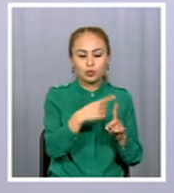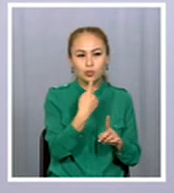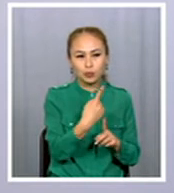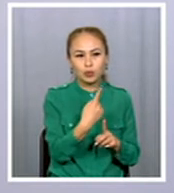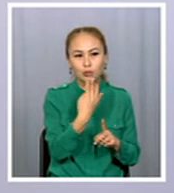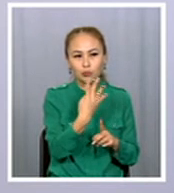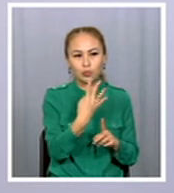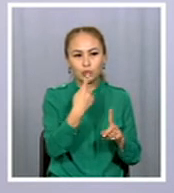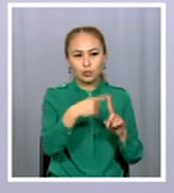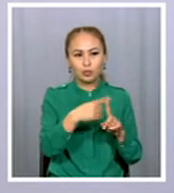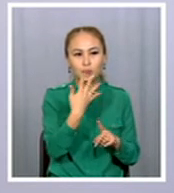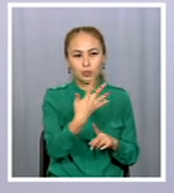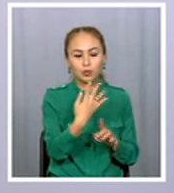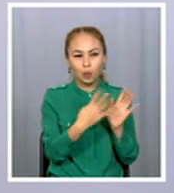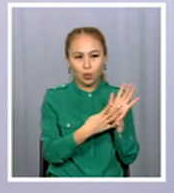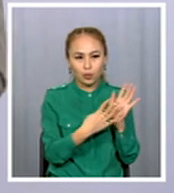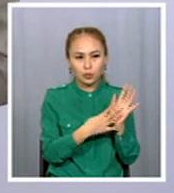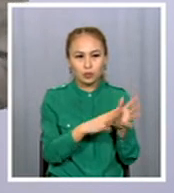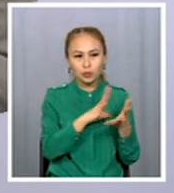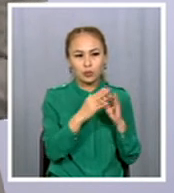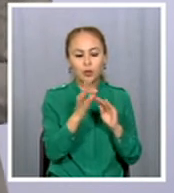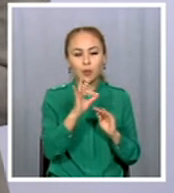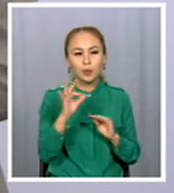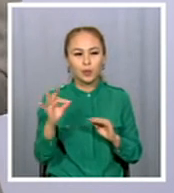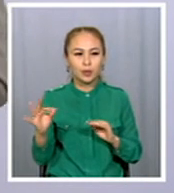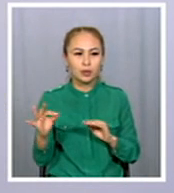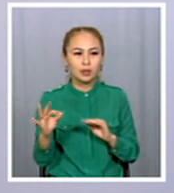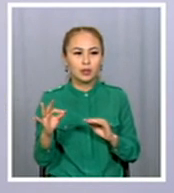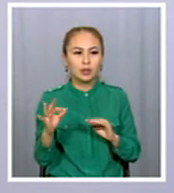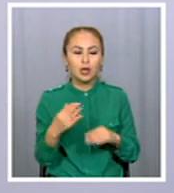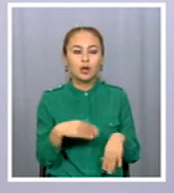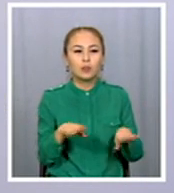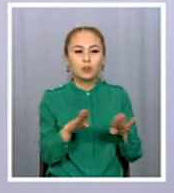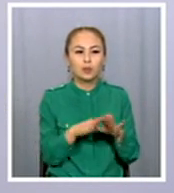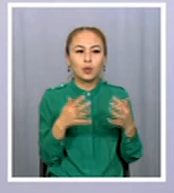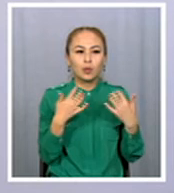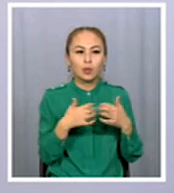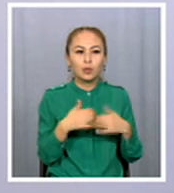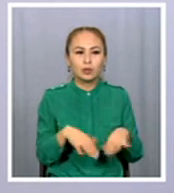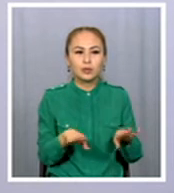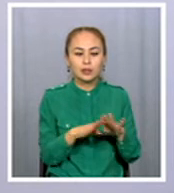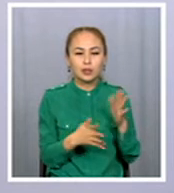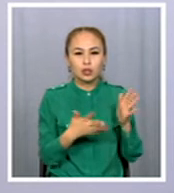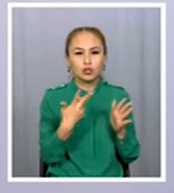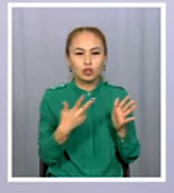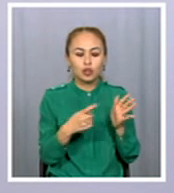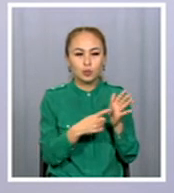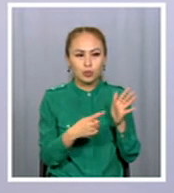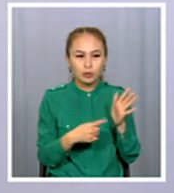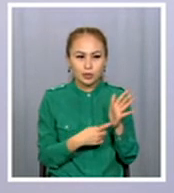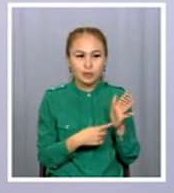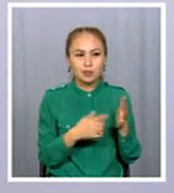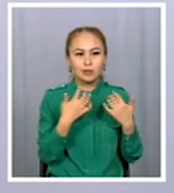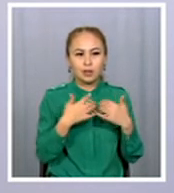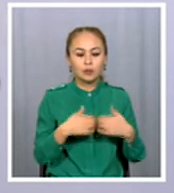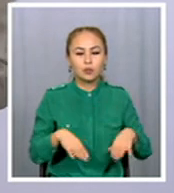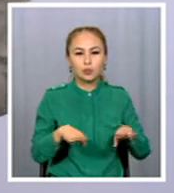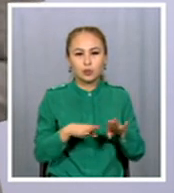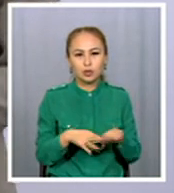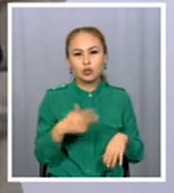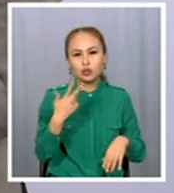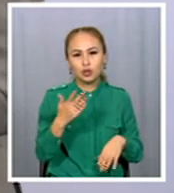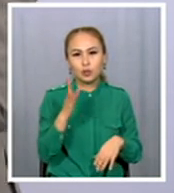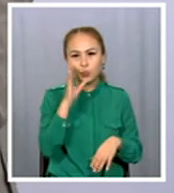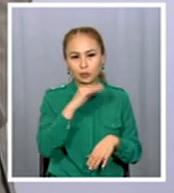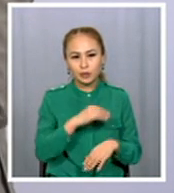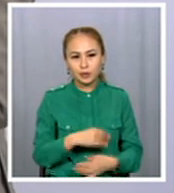4 қосу 5, 9, қалған 0. Енді бұл цифрлардың қосынысы 3-ке бөлінсе, демек санның өзі де 3-ке бөлінеді деген сөз.